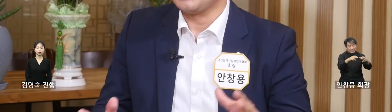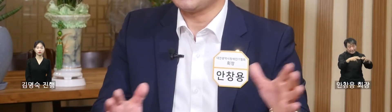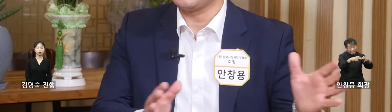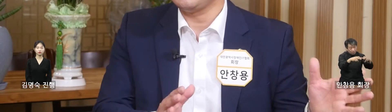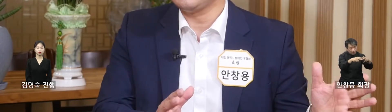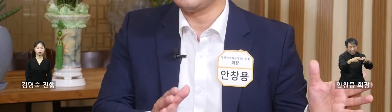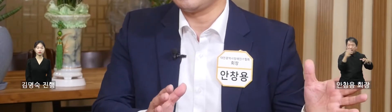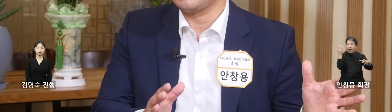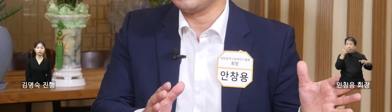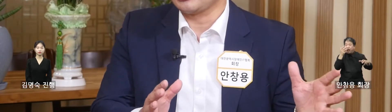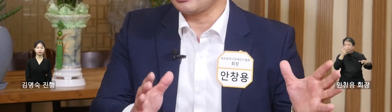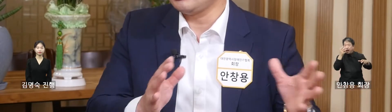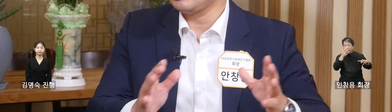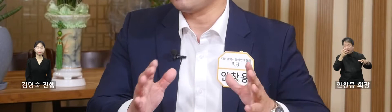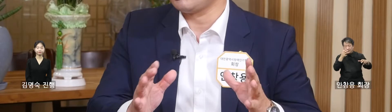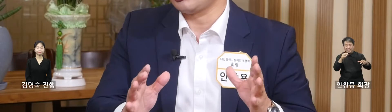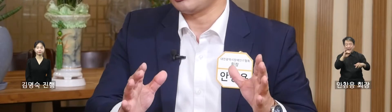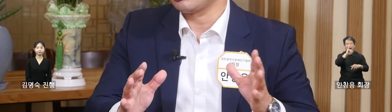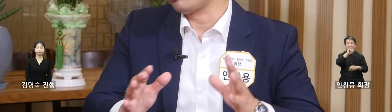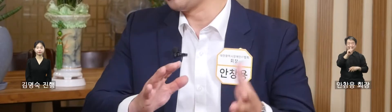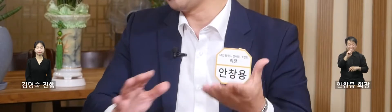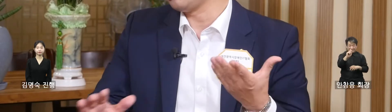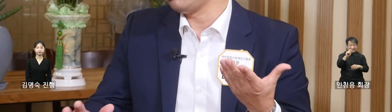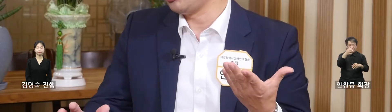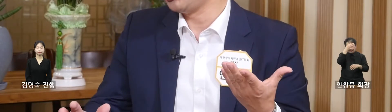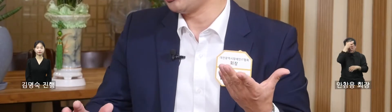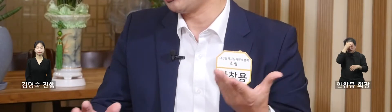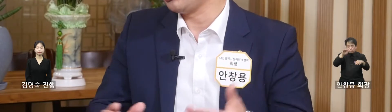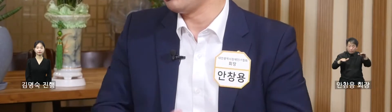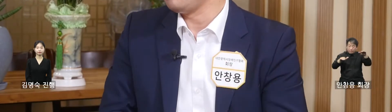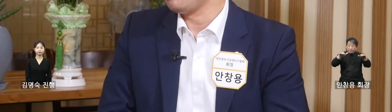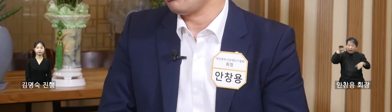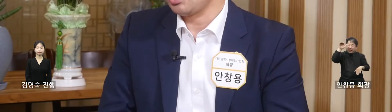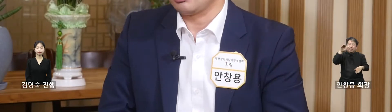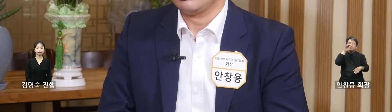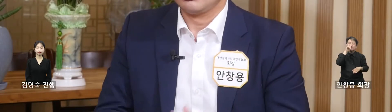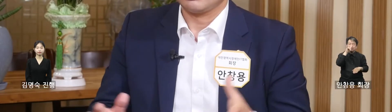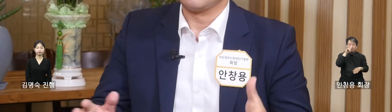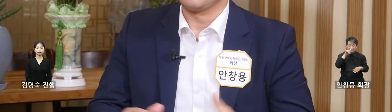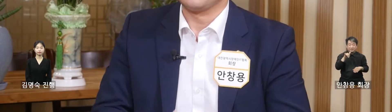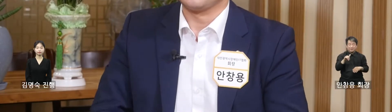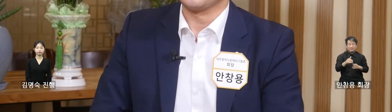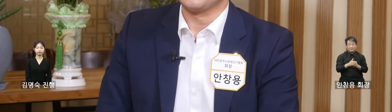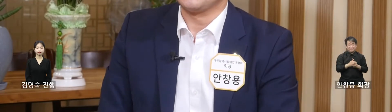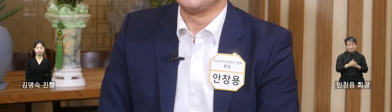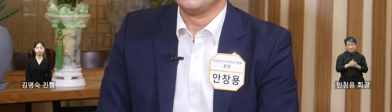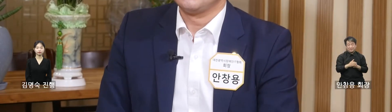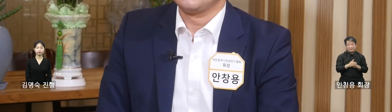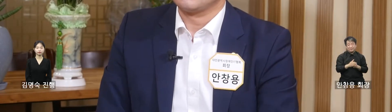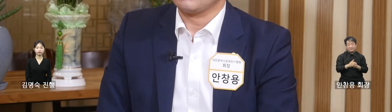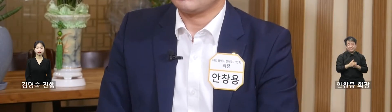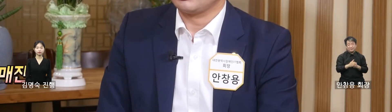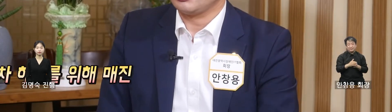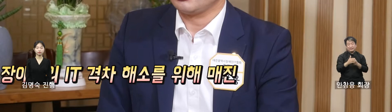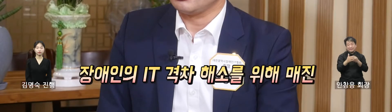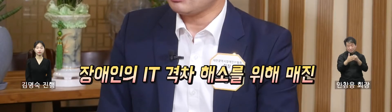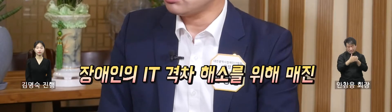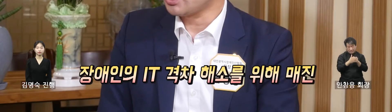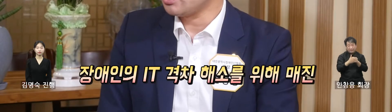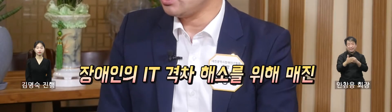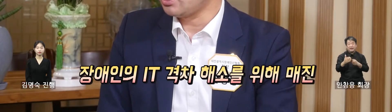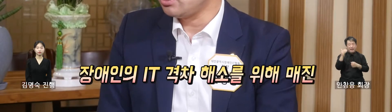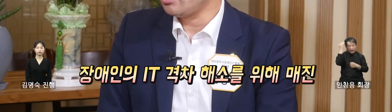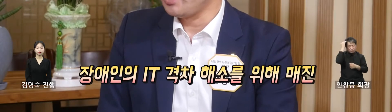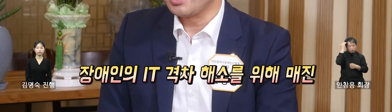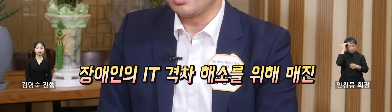장애인들과 비장애인들의 이 IT 기술에 대한 격차가 좀 있잖아요. 예. 그런 측면에서 그동안 우리